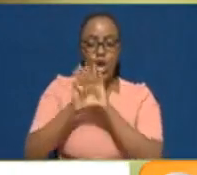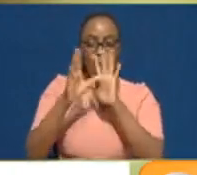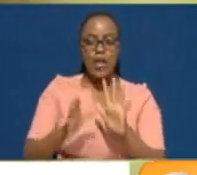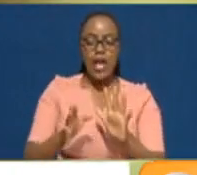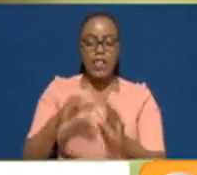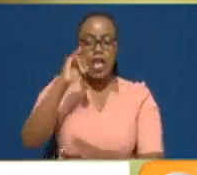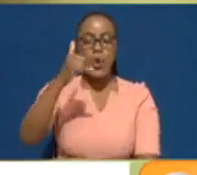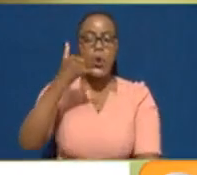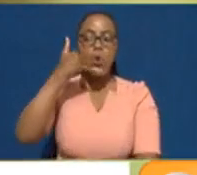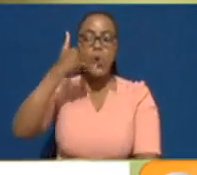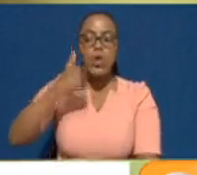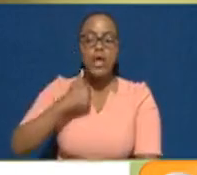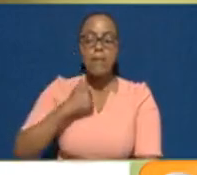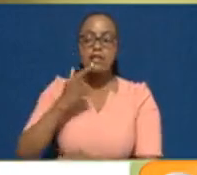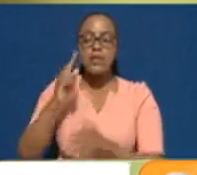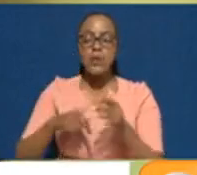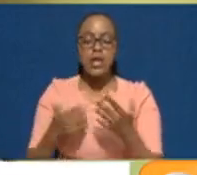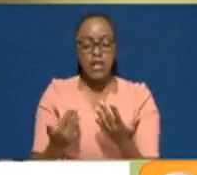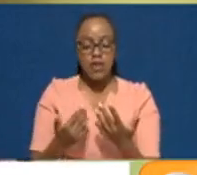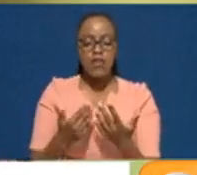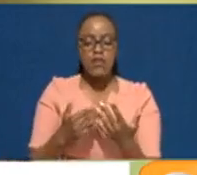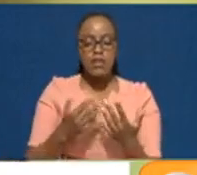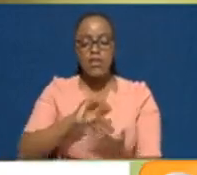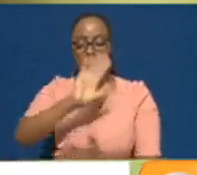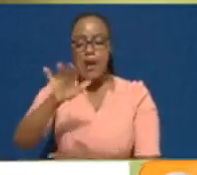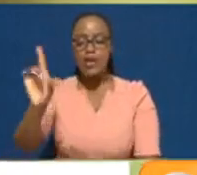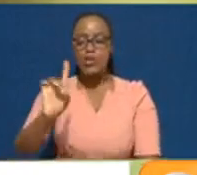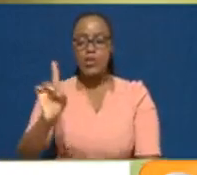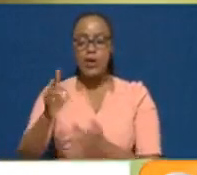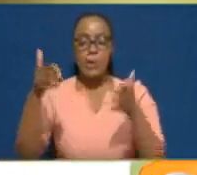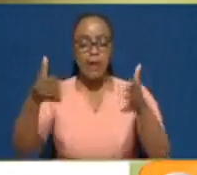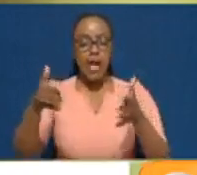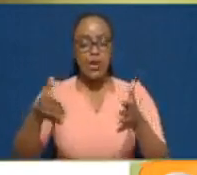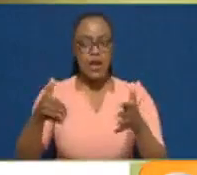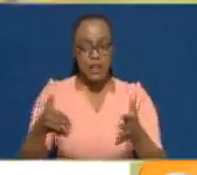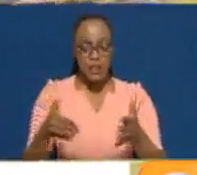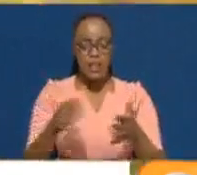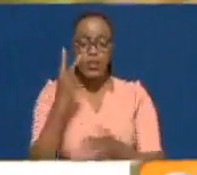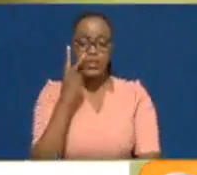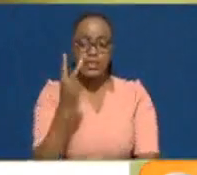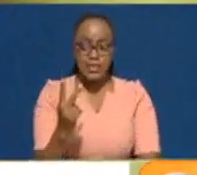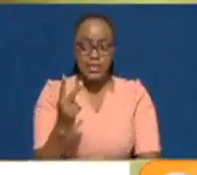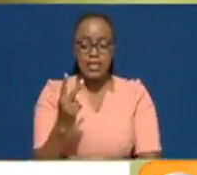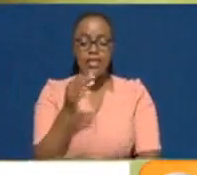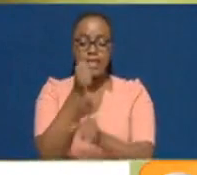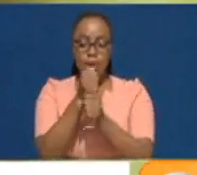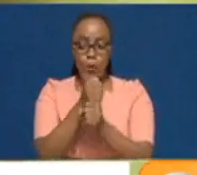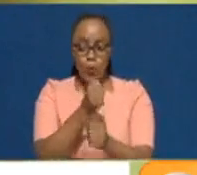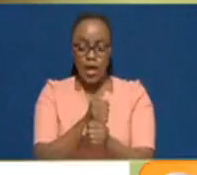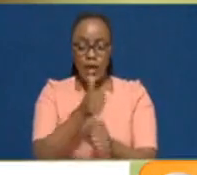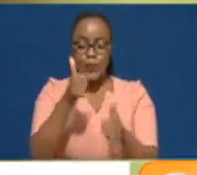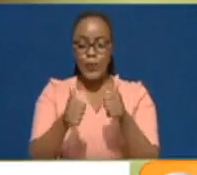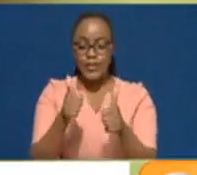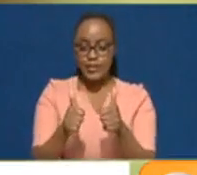walinipigia simu kusema kwamba urudi Nairobi mara moja uone ile kazi